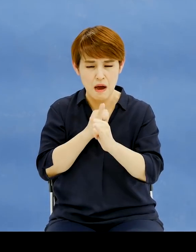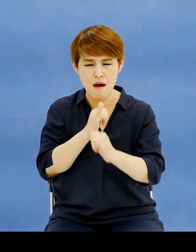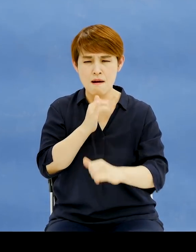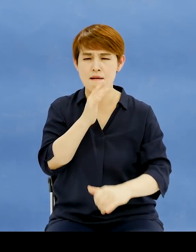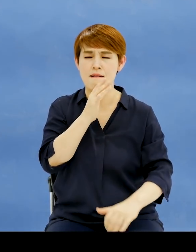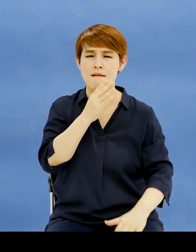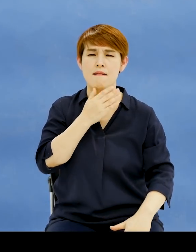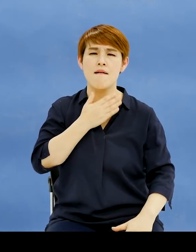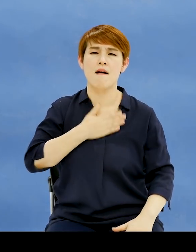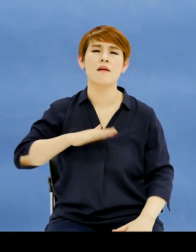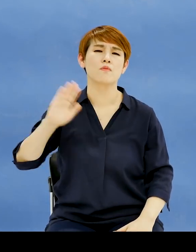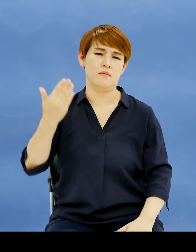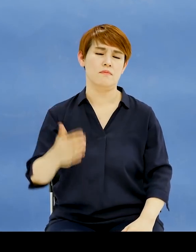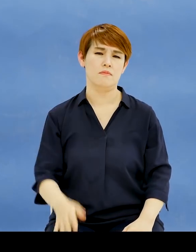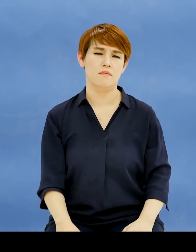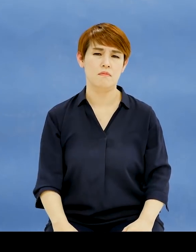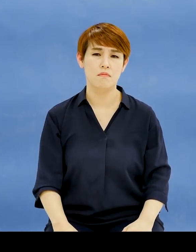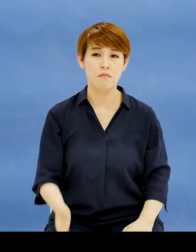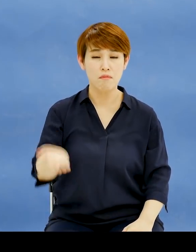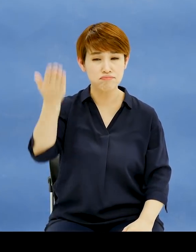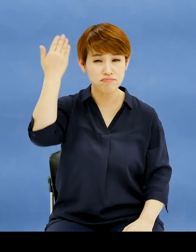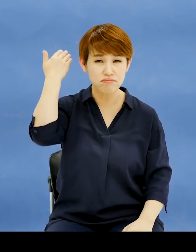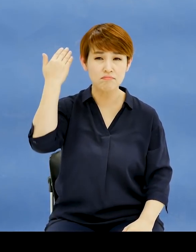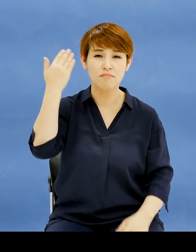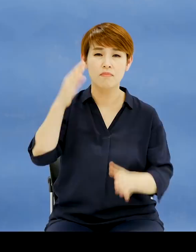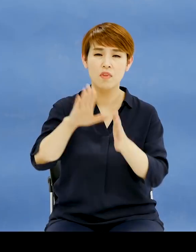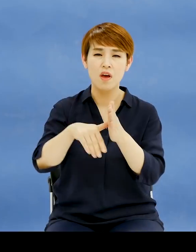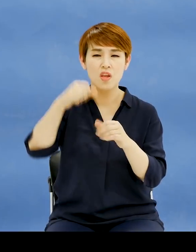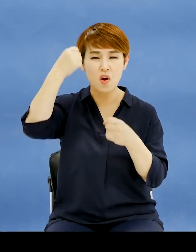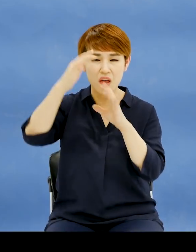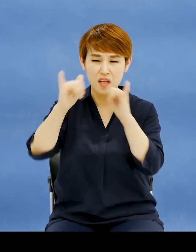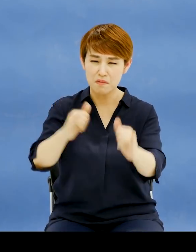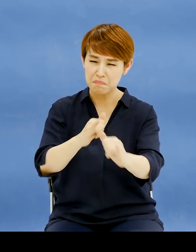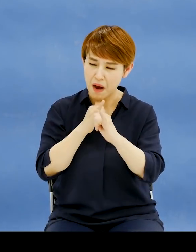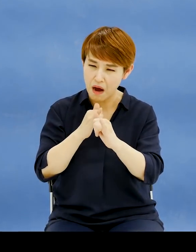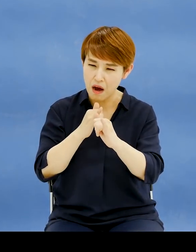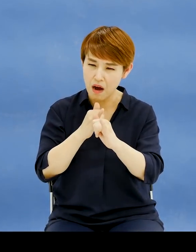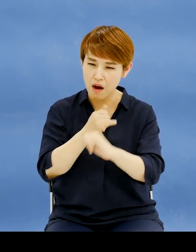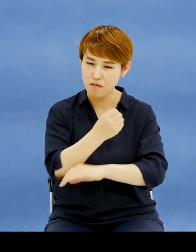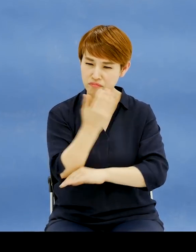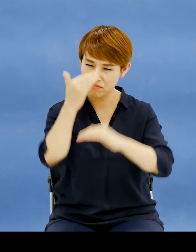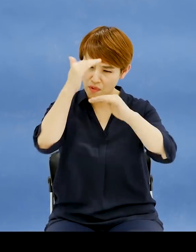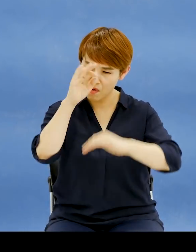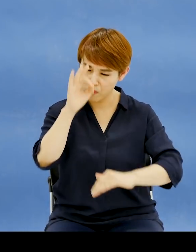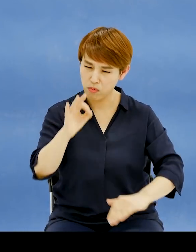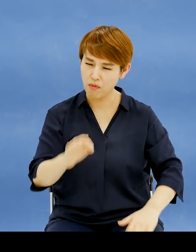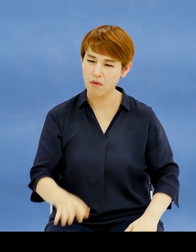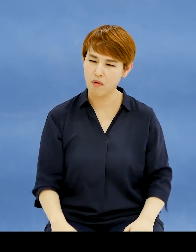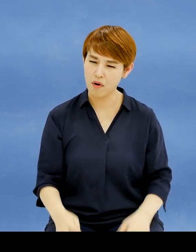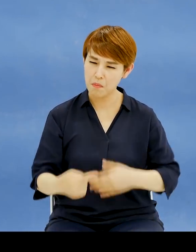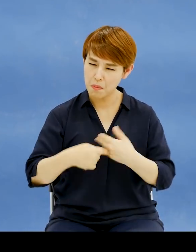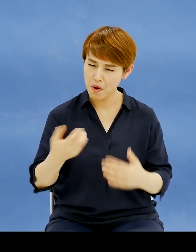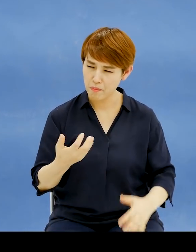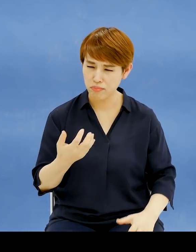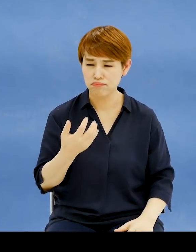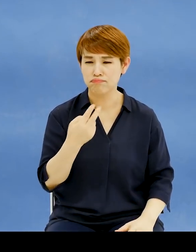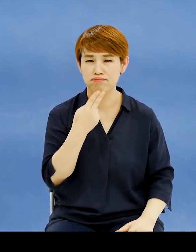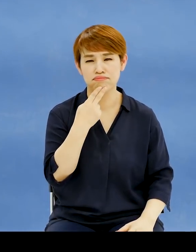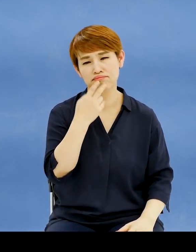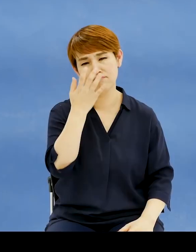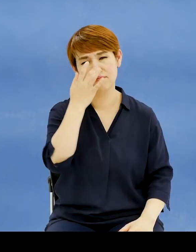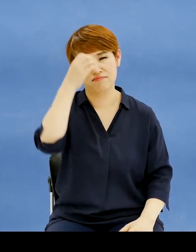자살하는지. 하나님, 제가 그 전까지는 그런 연예인 기사를 보면 이렇게 막 마음이 그 정도로